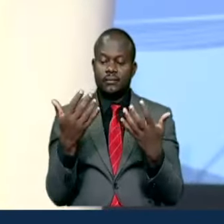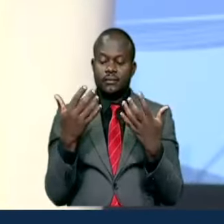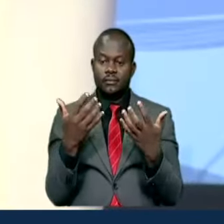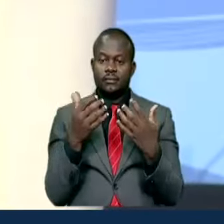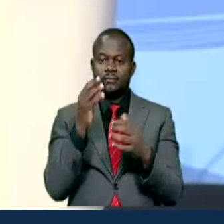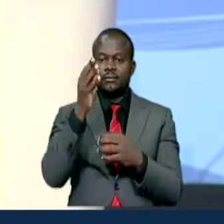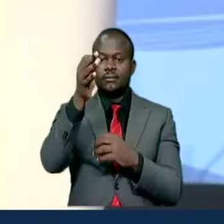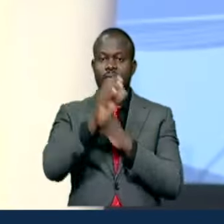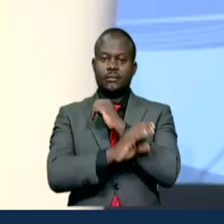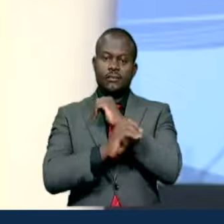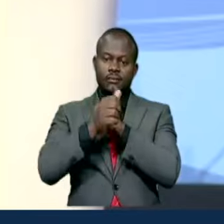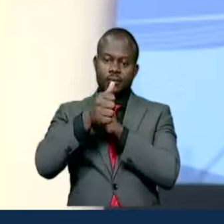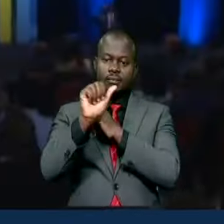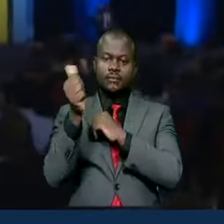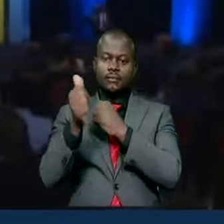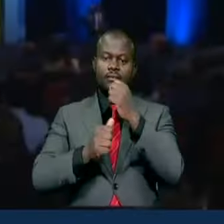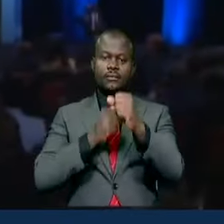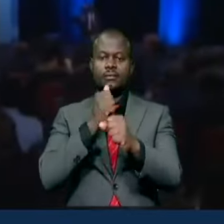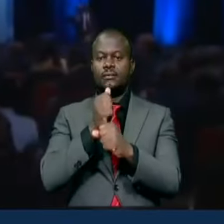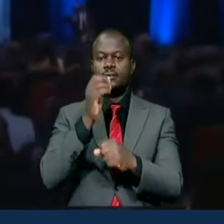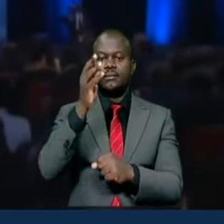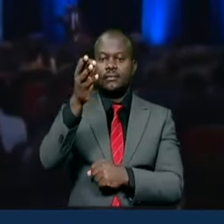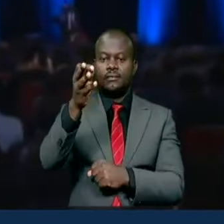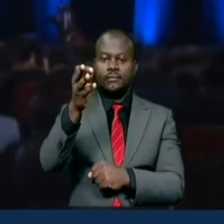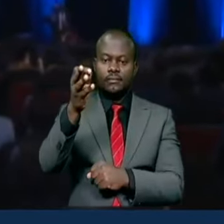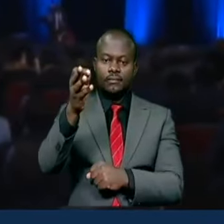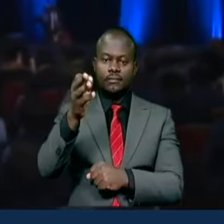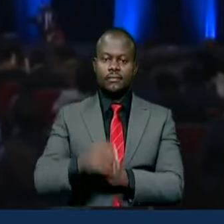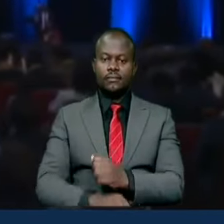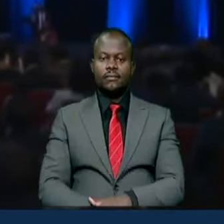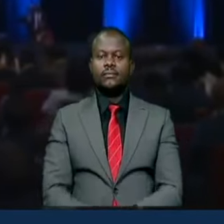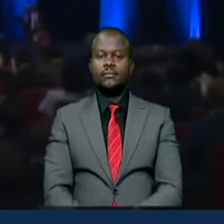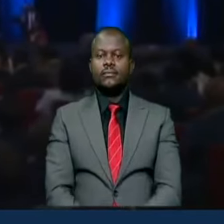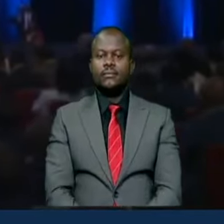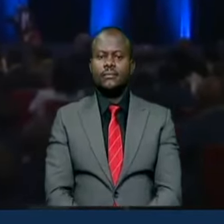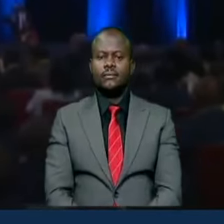ahazaza h'igihugu mu yindi myaka iri imbere. Kwizera John Patrick, i Kigali.